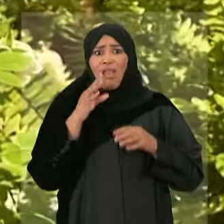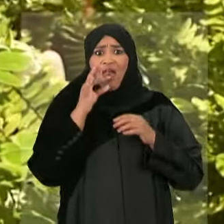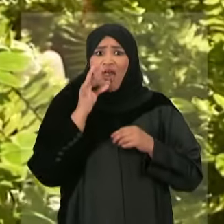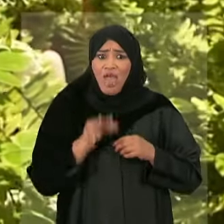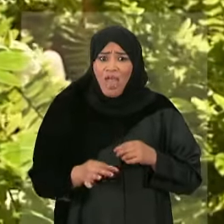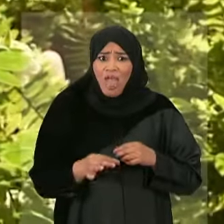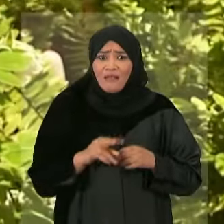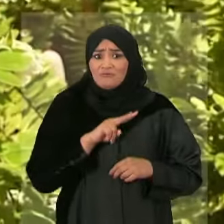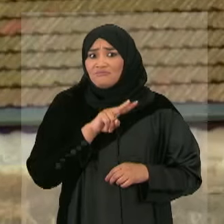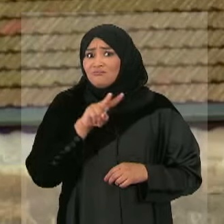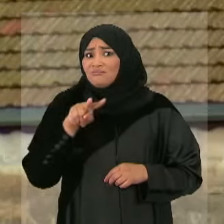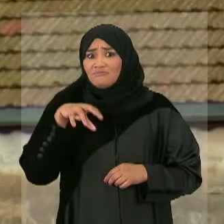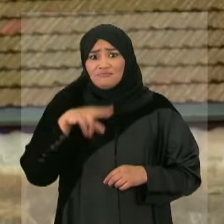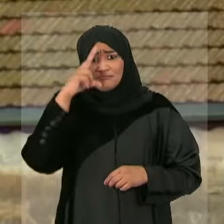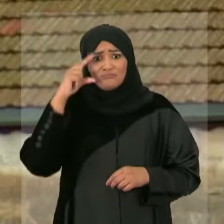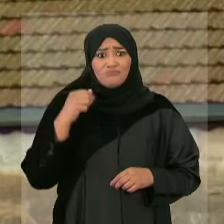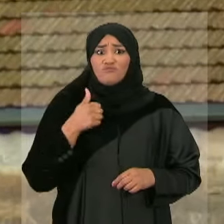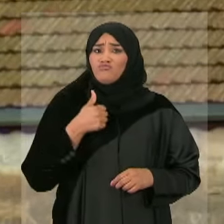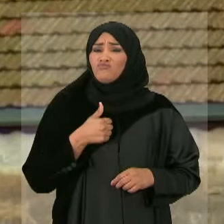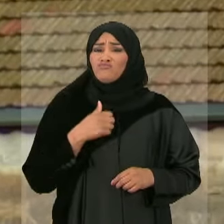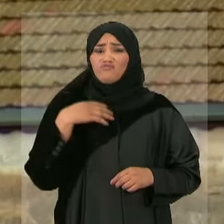أكتشف الناصرة قديش حلوة.